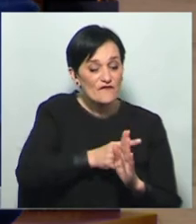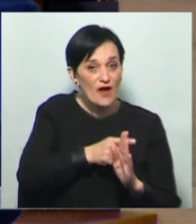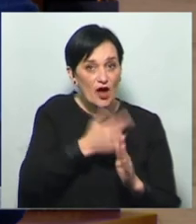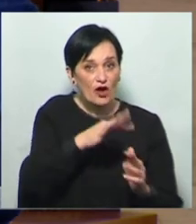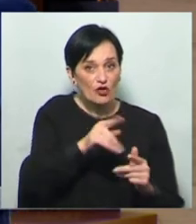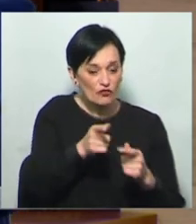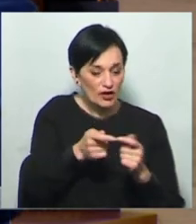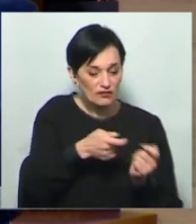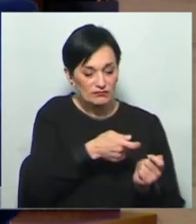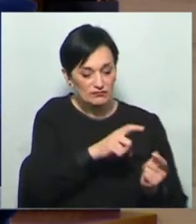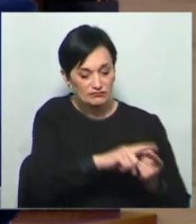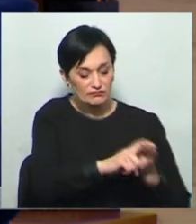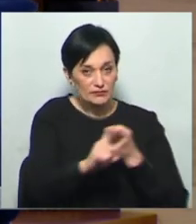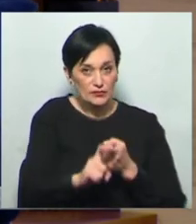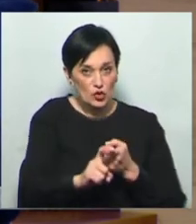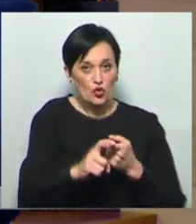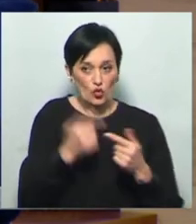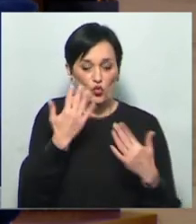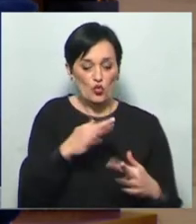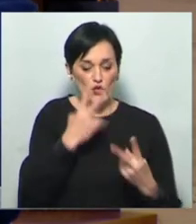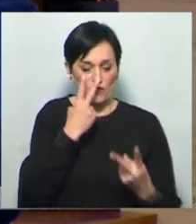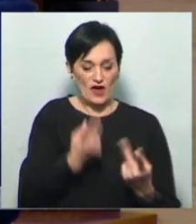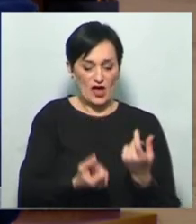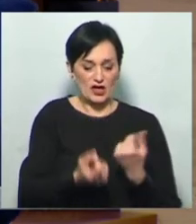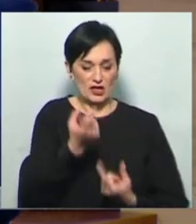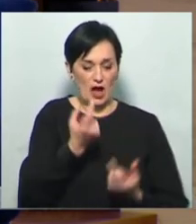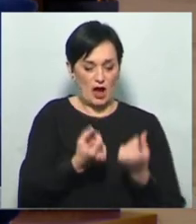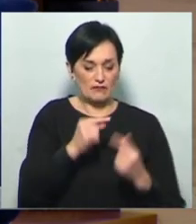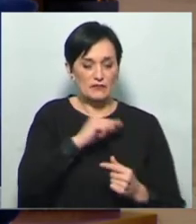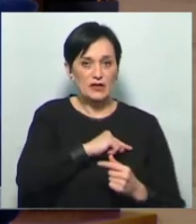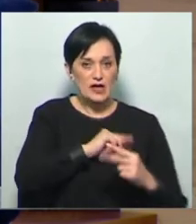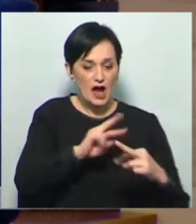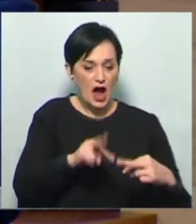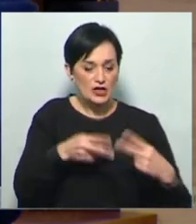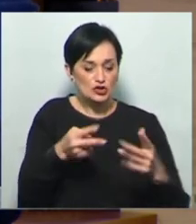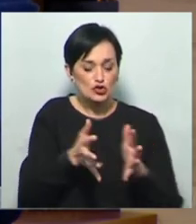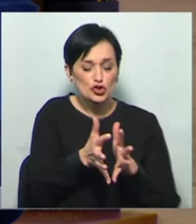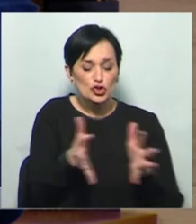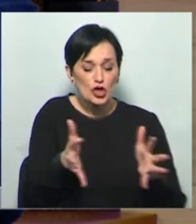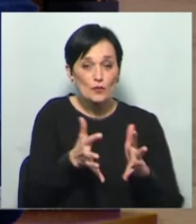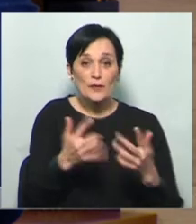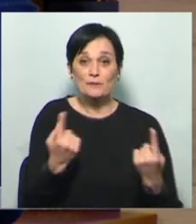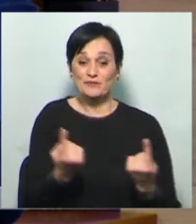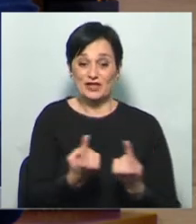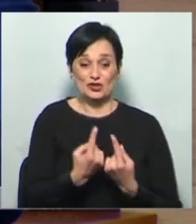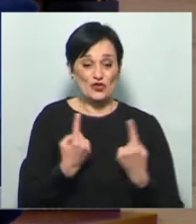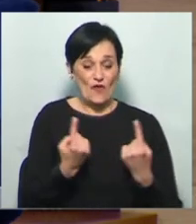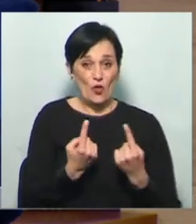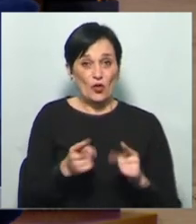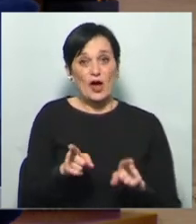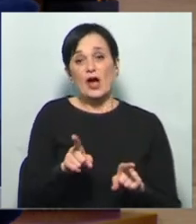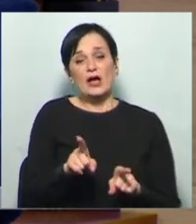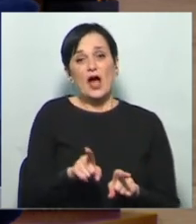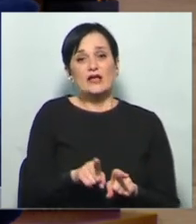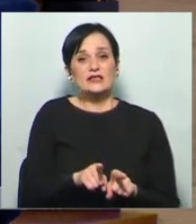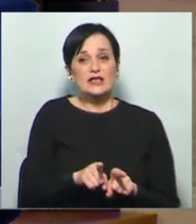ჩათრევა და ზუსტად გამოჩნდა ეს გარდამავალი ხასიათის შეშუპება. ჩვეულებრივ ასეთი